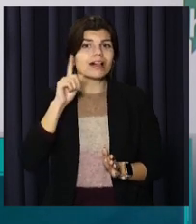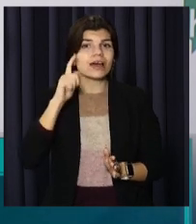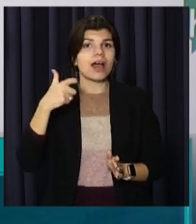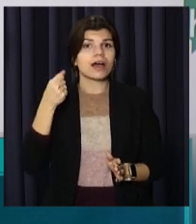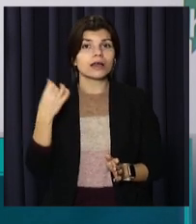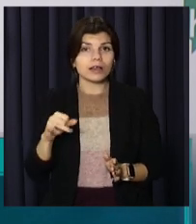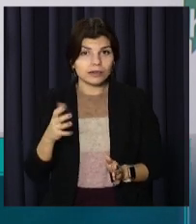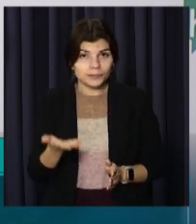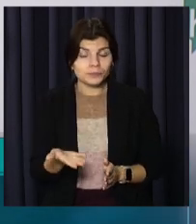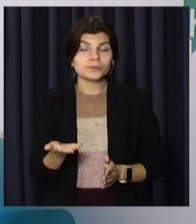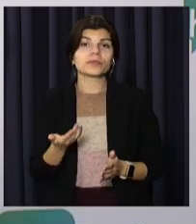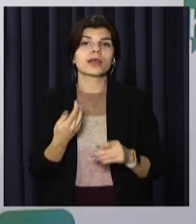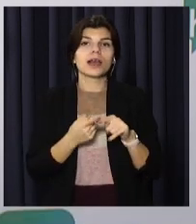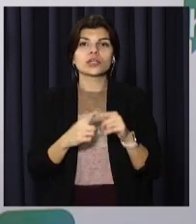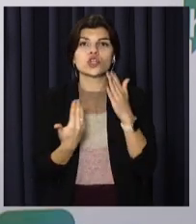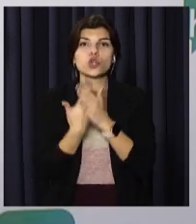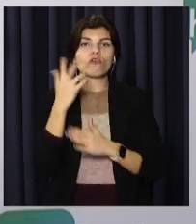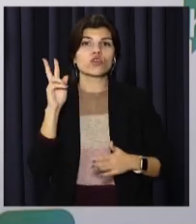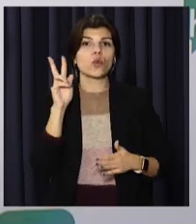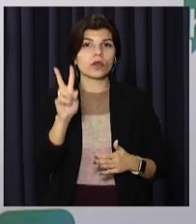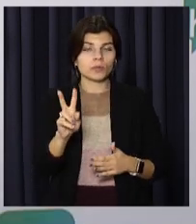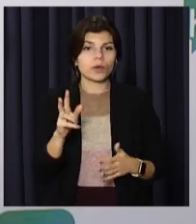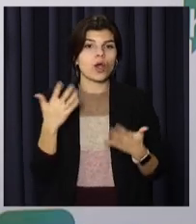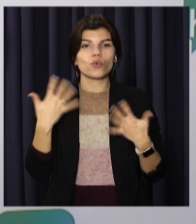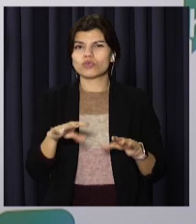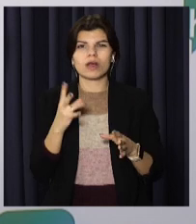гай», це нові тролейбуси,